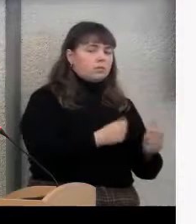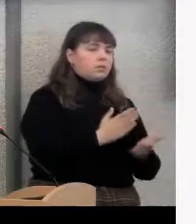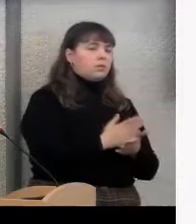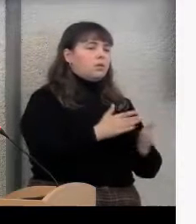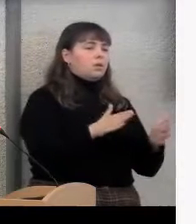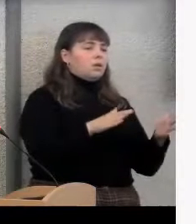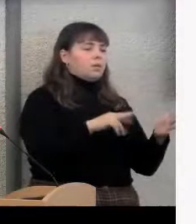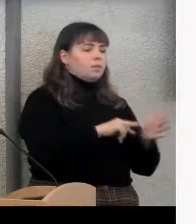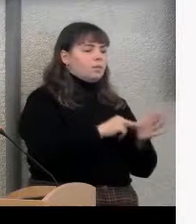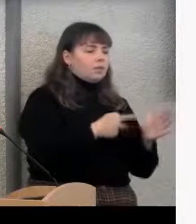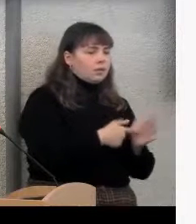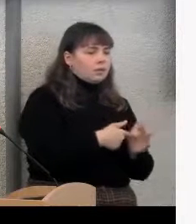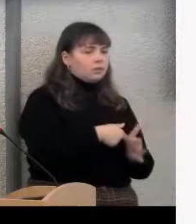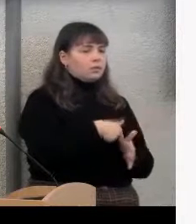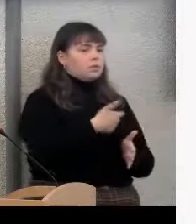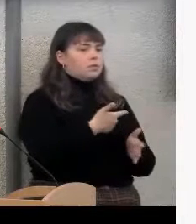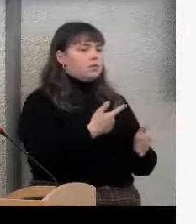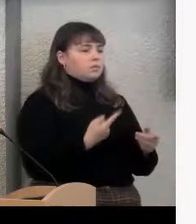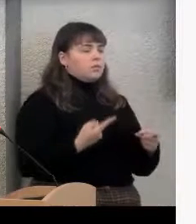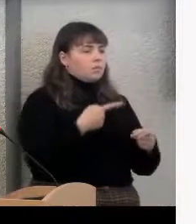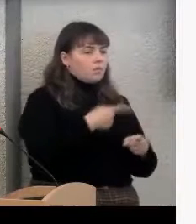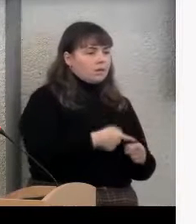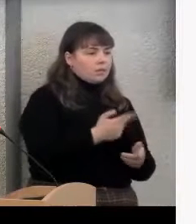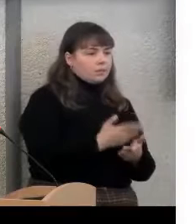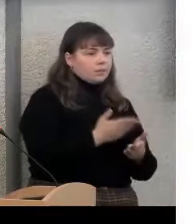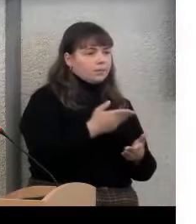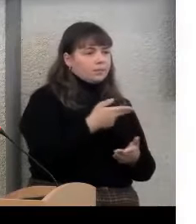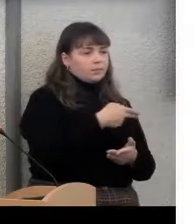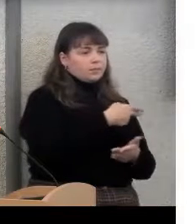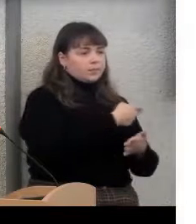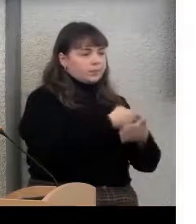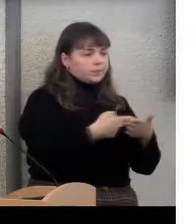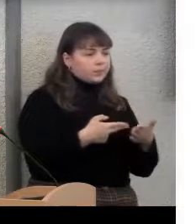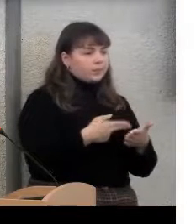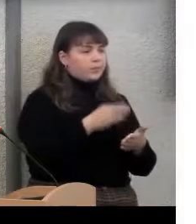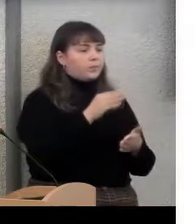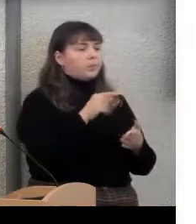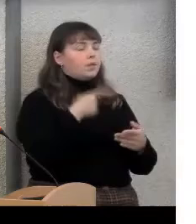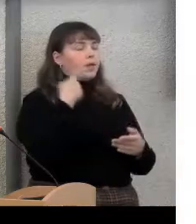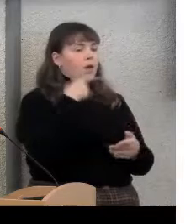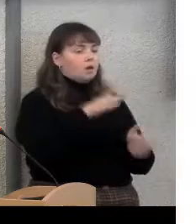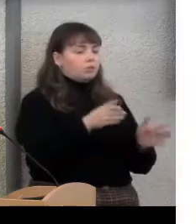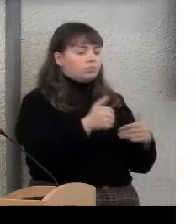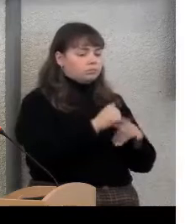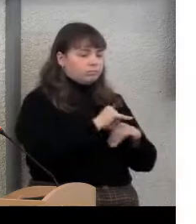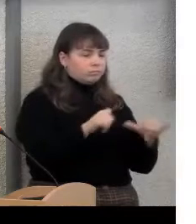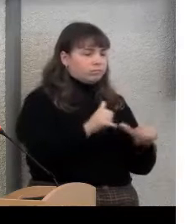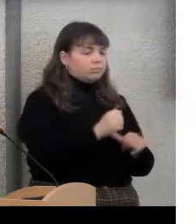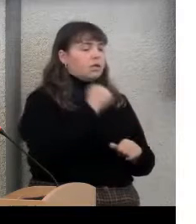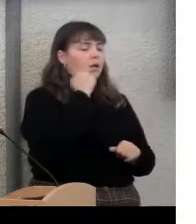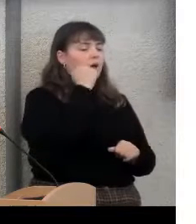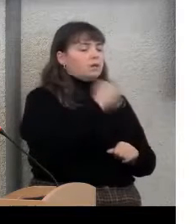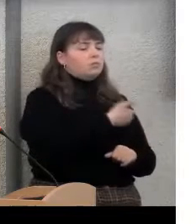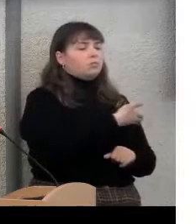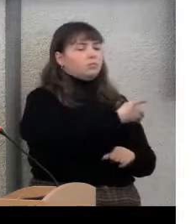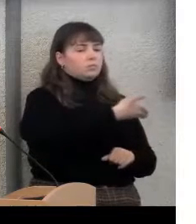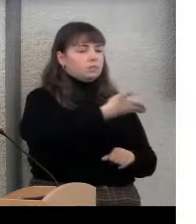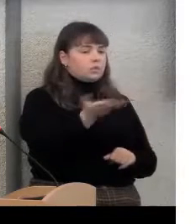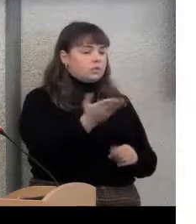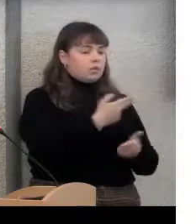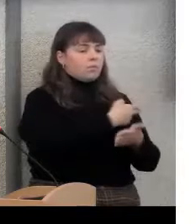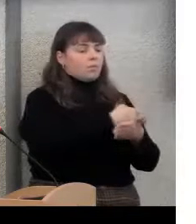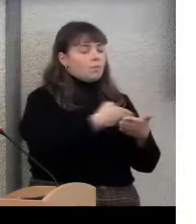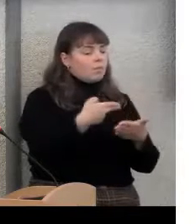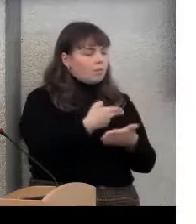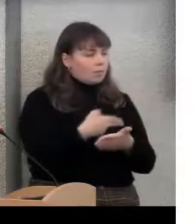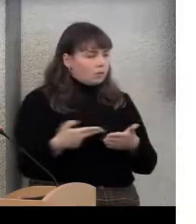veiksmų planas prisidės prie startuolių ekosistemos plėtros. Tai dar kartą ačiū visoms